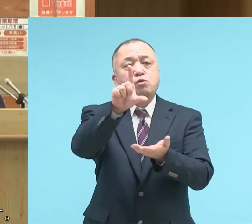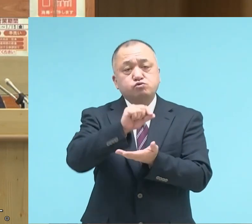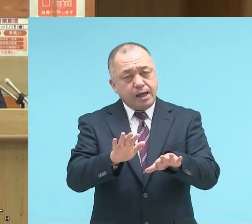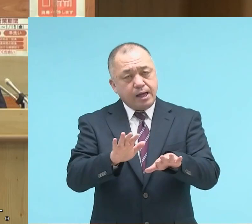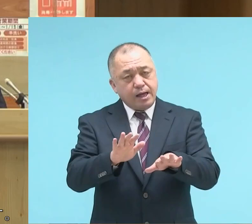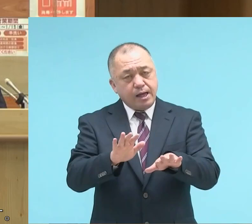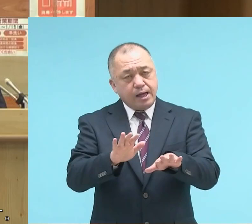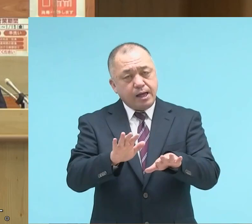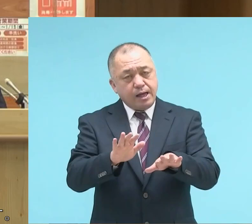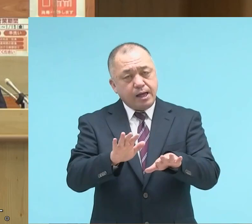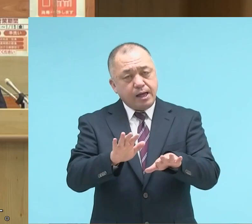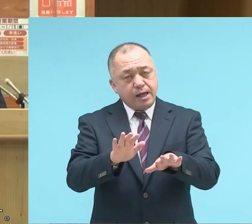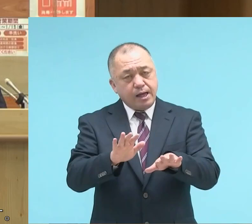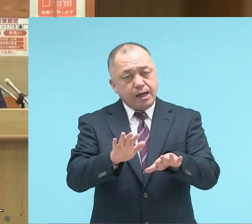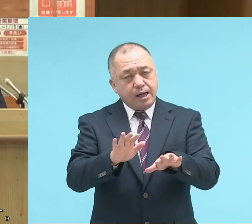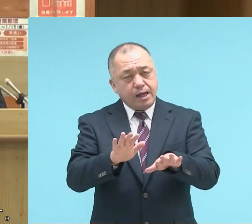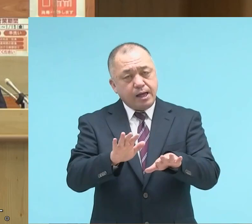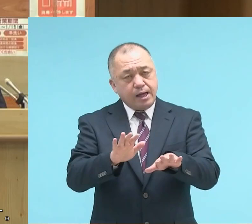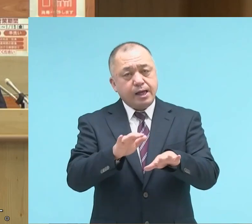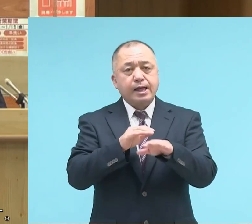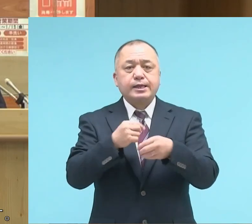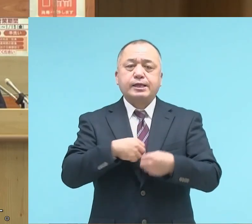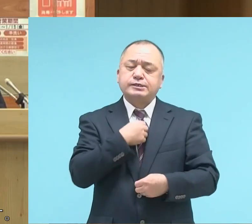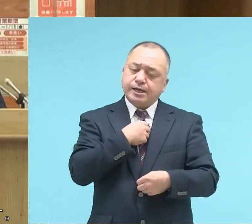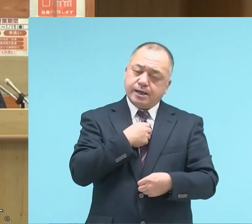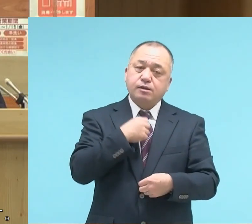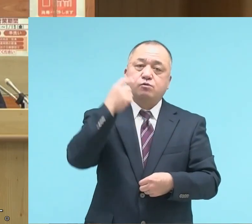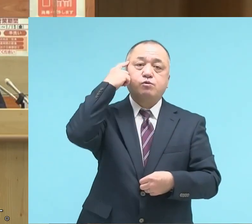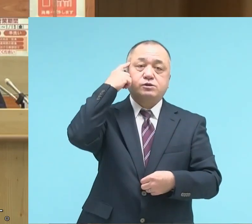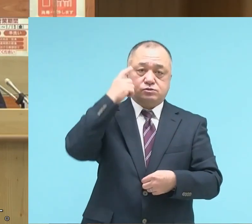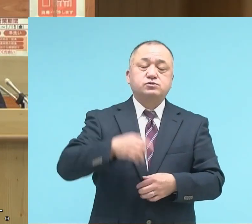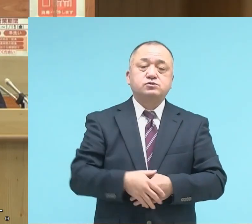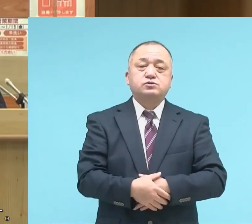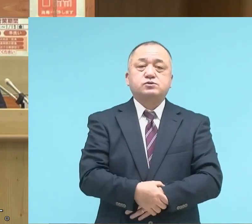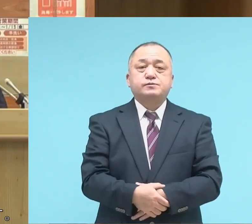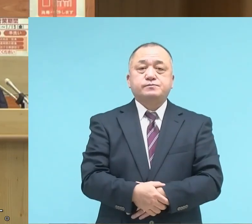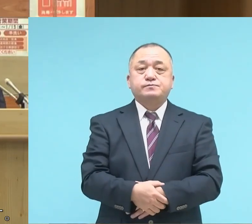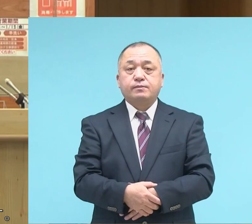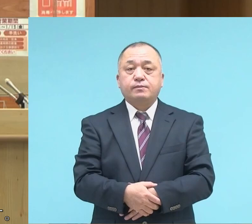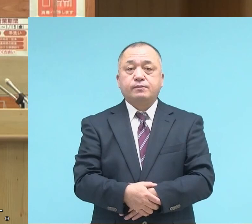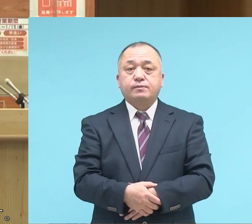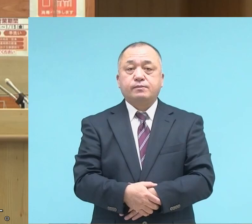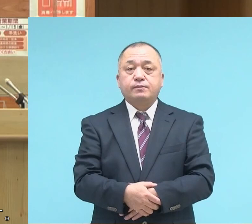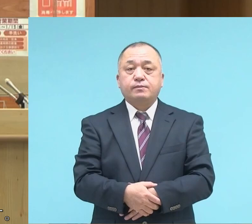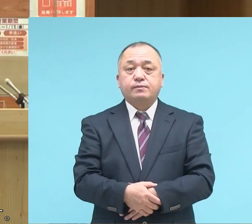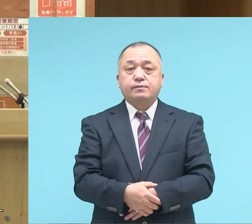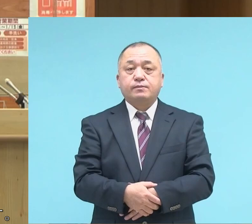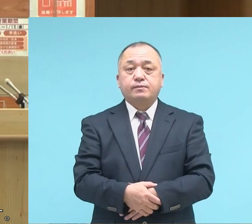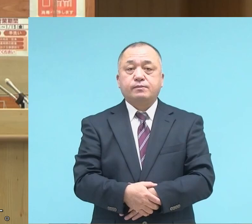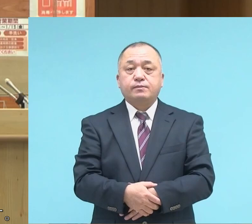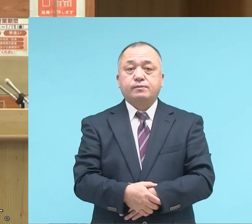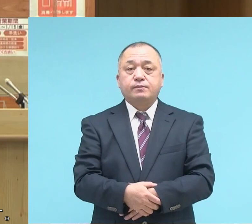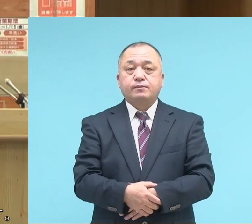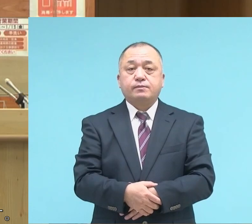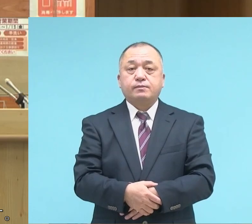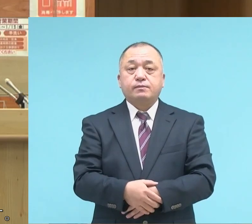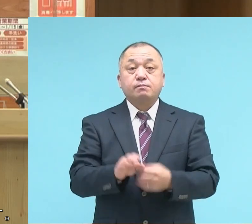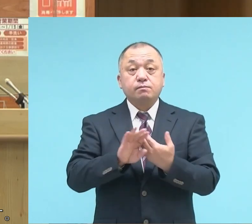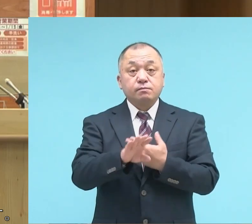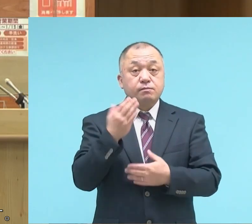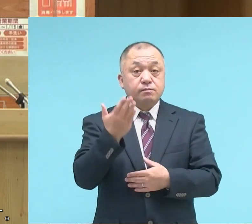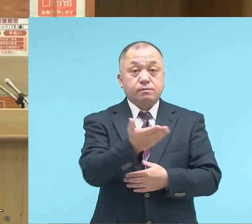点では、まあ、正しいのではないかというふうに思います。 ありがとうございます。 コロナに関してはご発言のない者の方、ございますでしょう